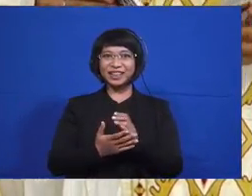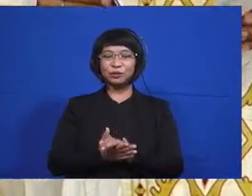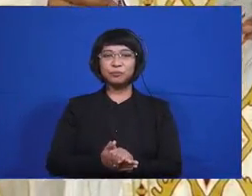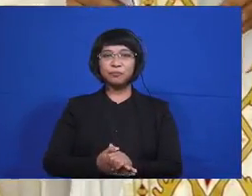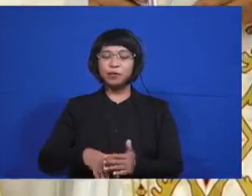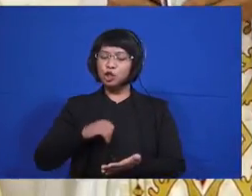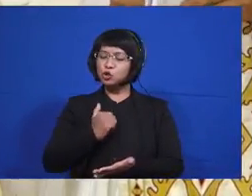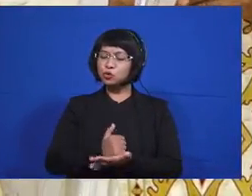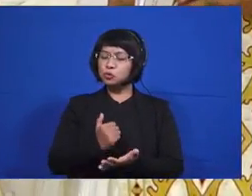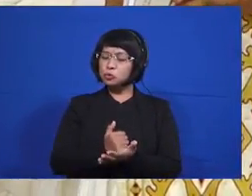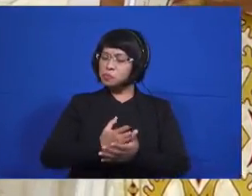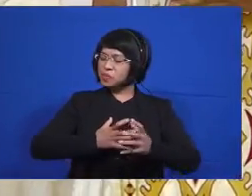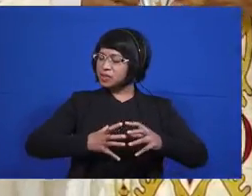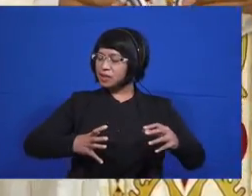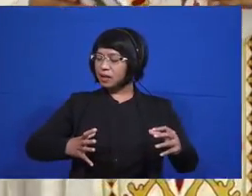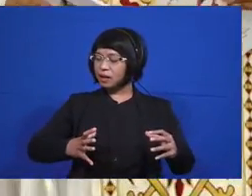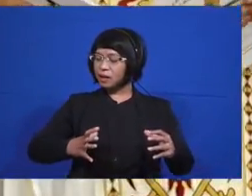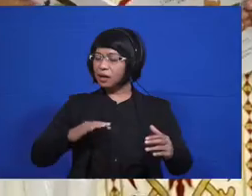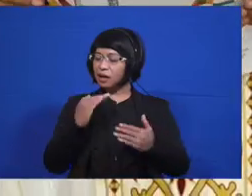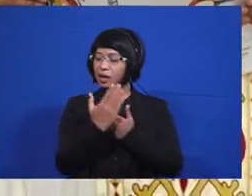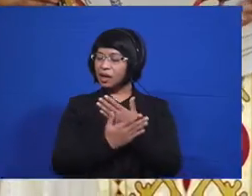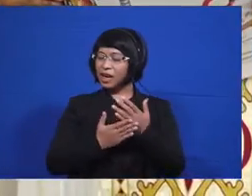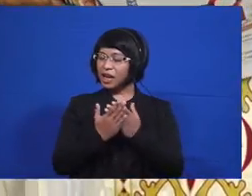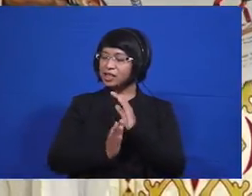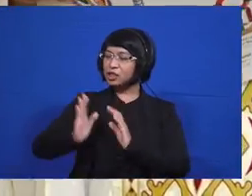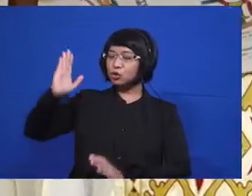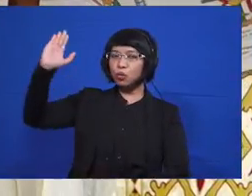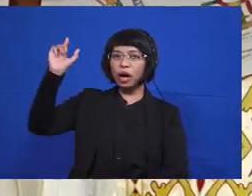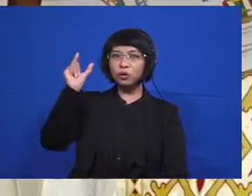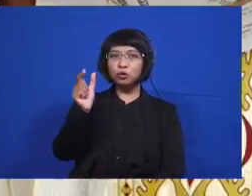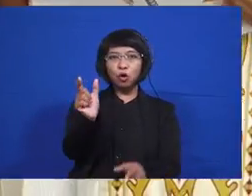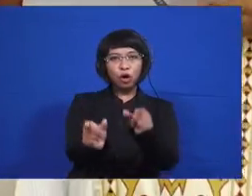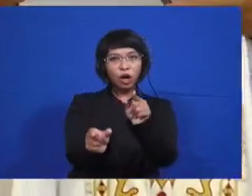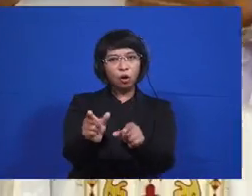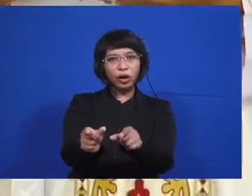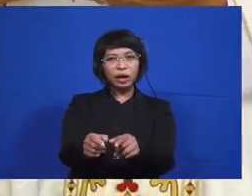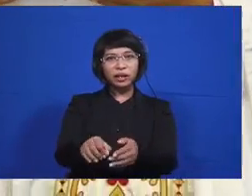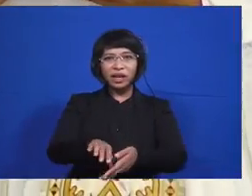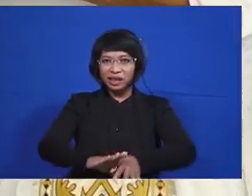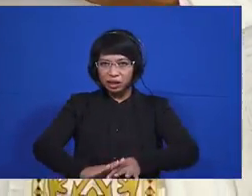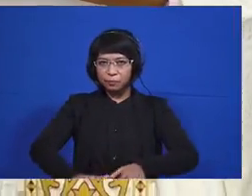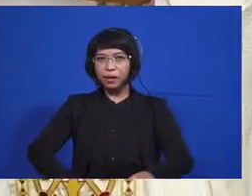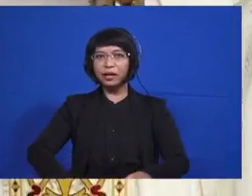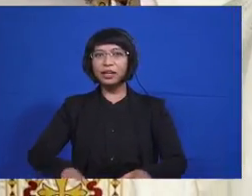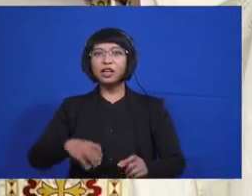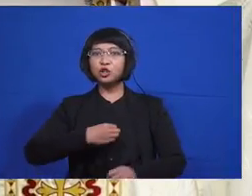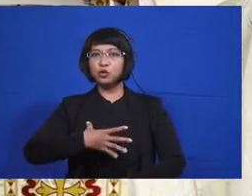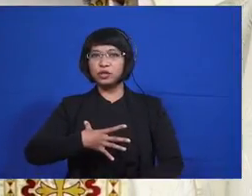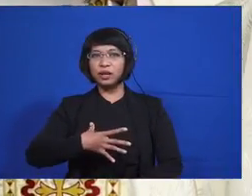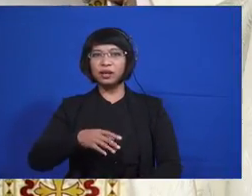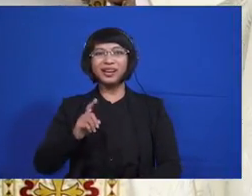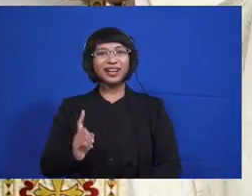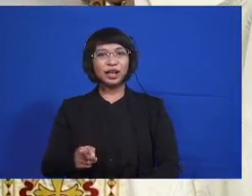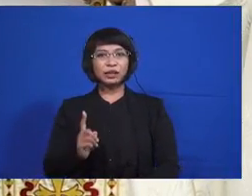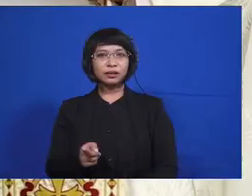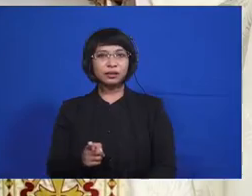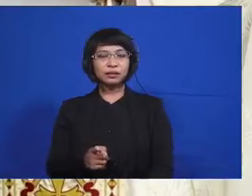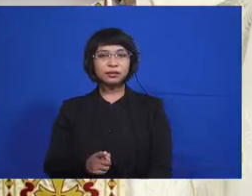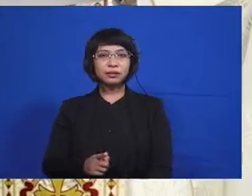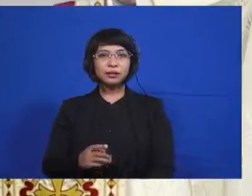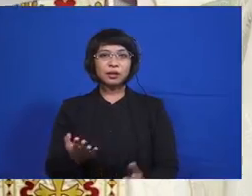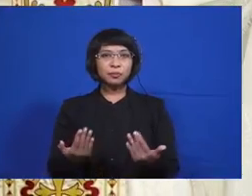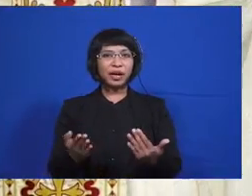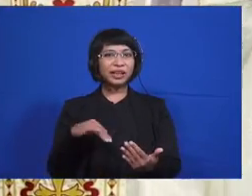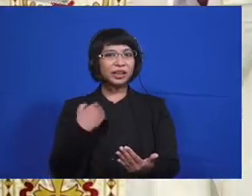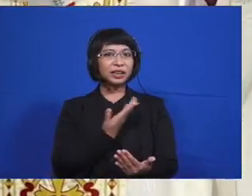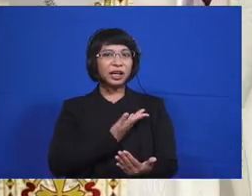sungguh besarlah kasih sayang Allah kepada orang yang lemah dan berdosa. Karena itu marilah kita di